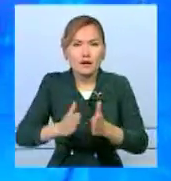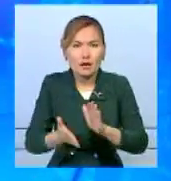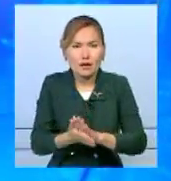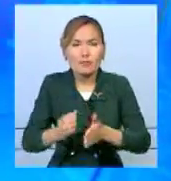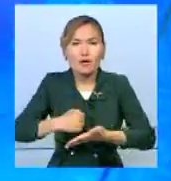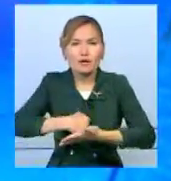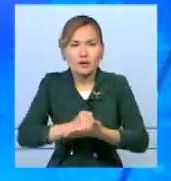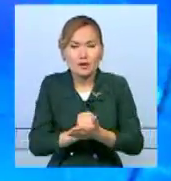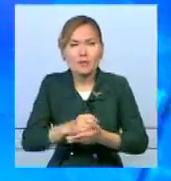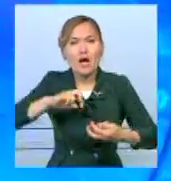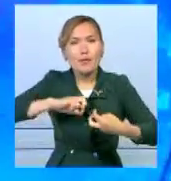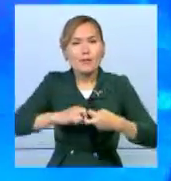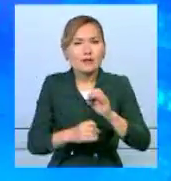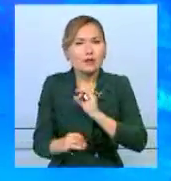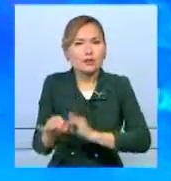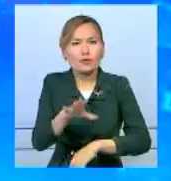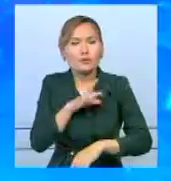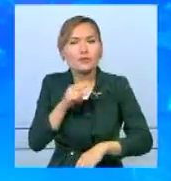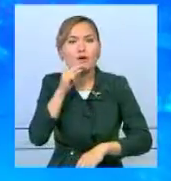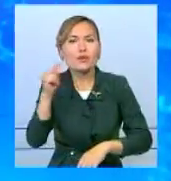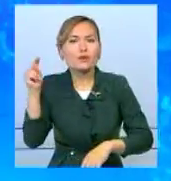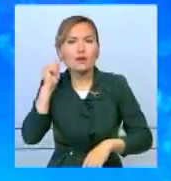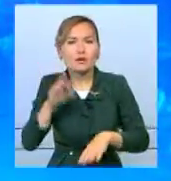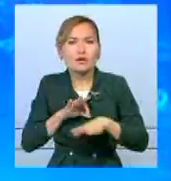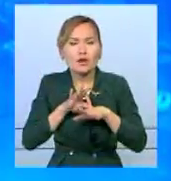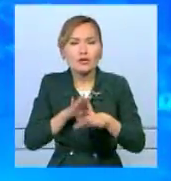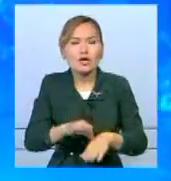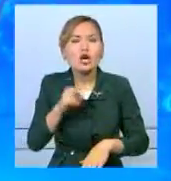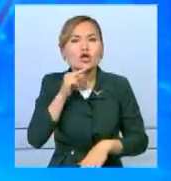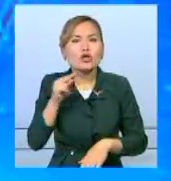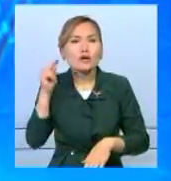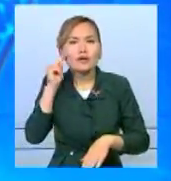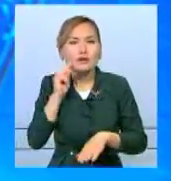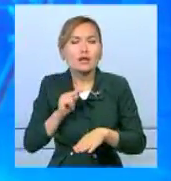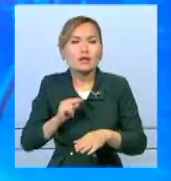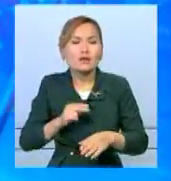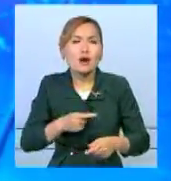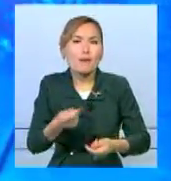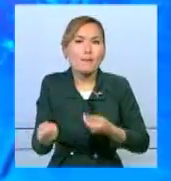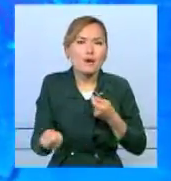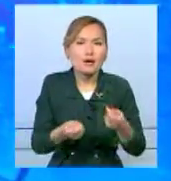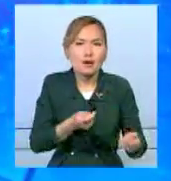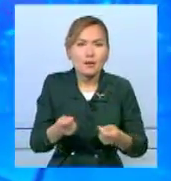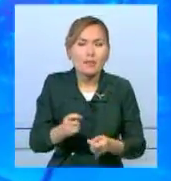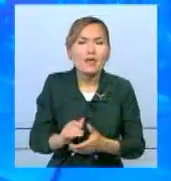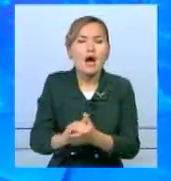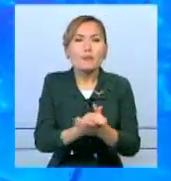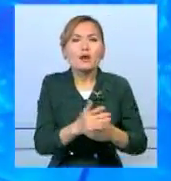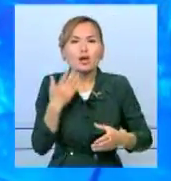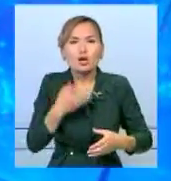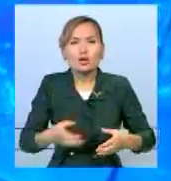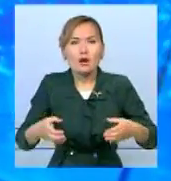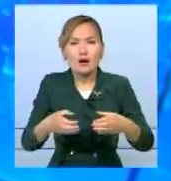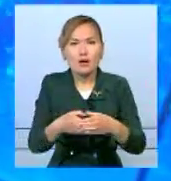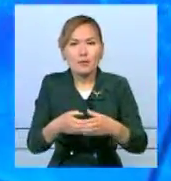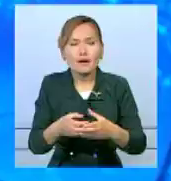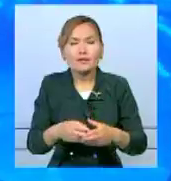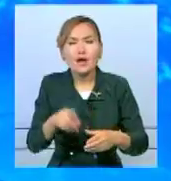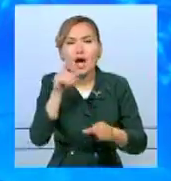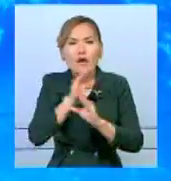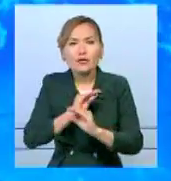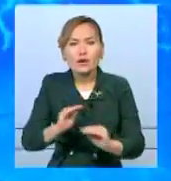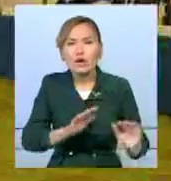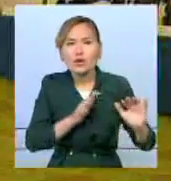нақты іске асыру мәселесі талқыланды. Бейжіңде өткен жиында Шанхай хатшылығы мен Біріккен Ұлттар ұйымының Азия және Тынық мұхиты